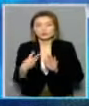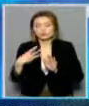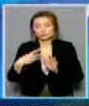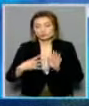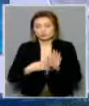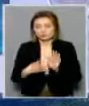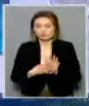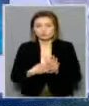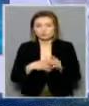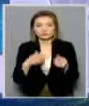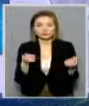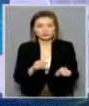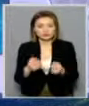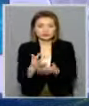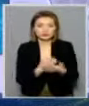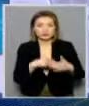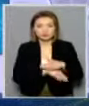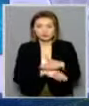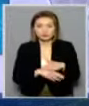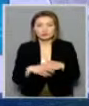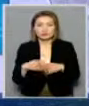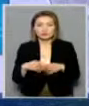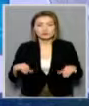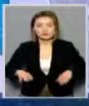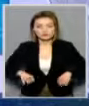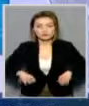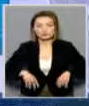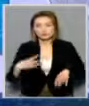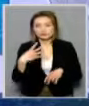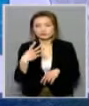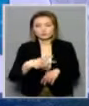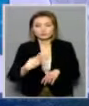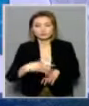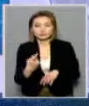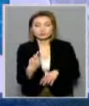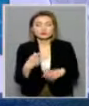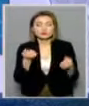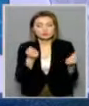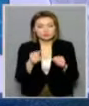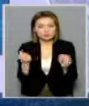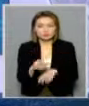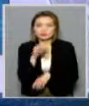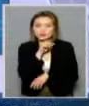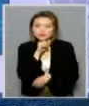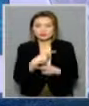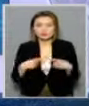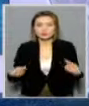39-ы қаруларды жымқыру, 25-і бұзақылық, 21 тонау деректерімен қамауға